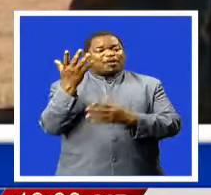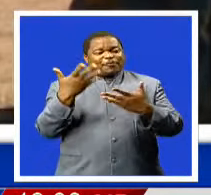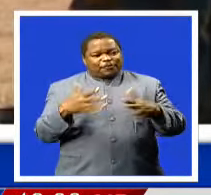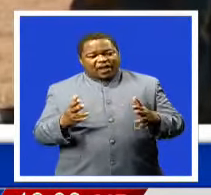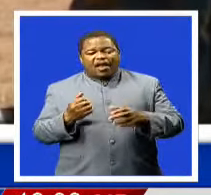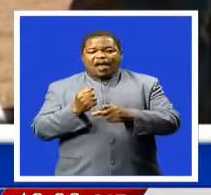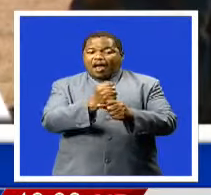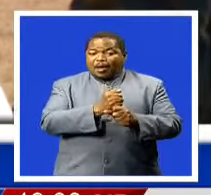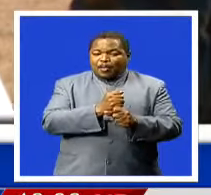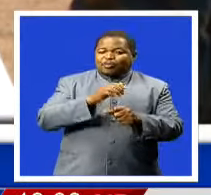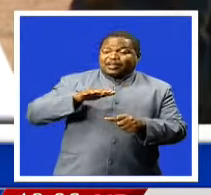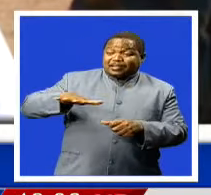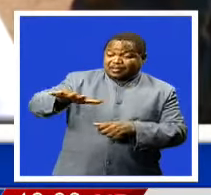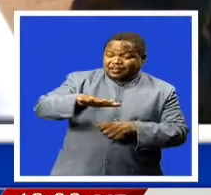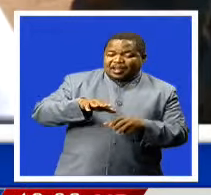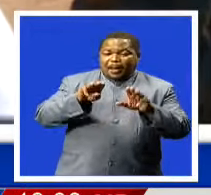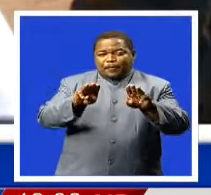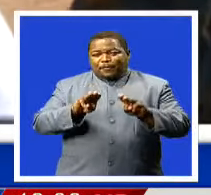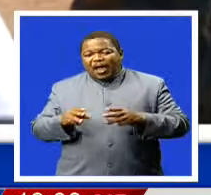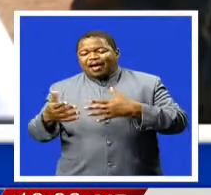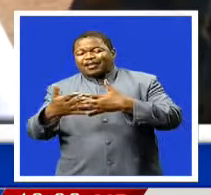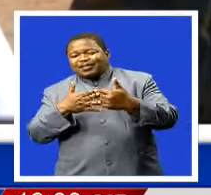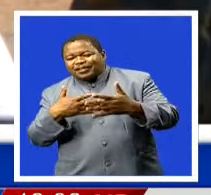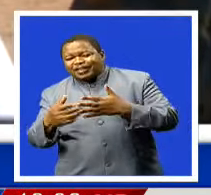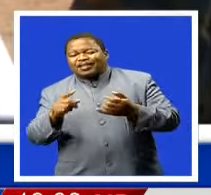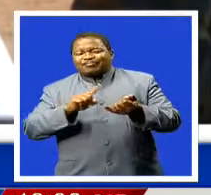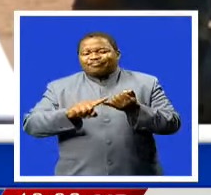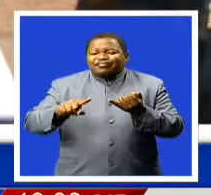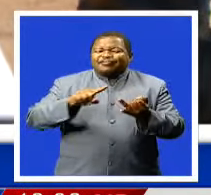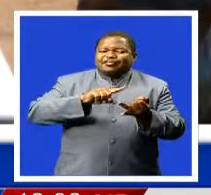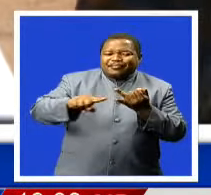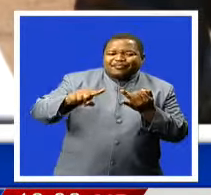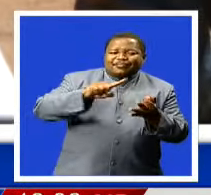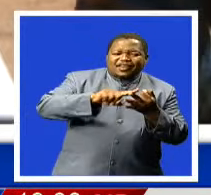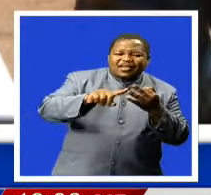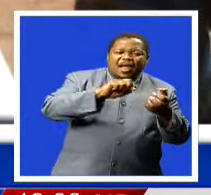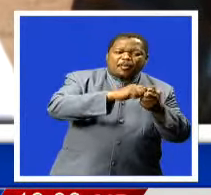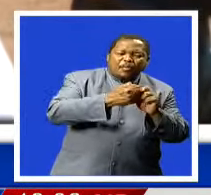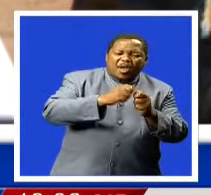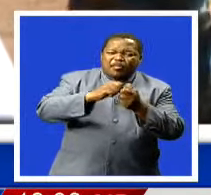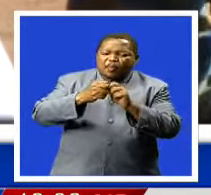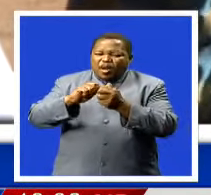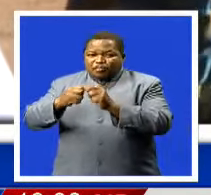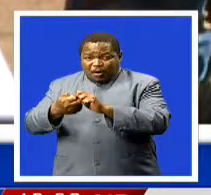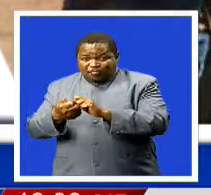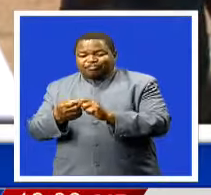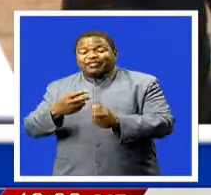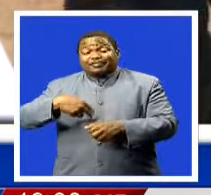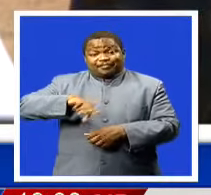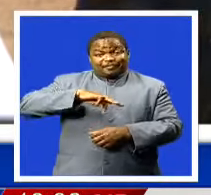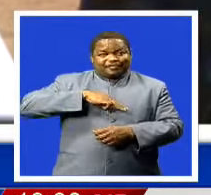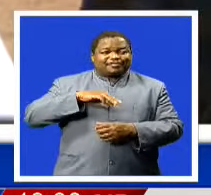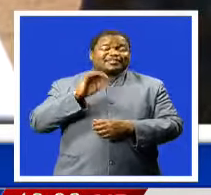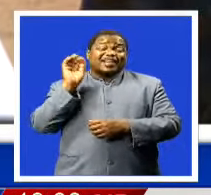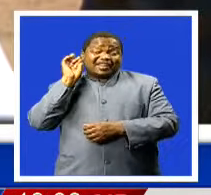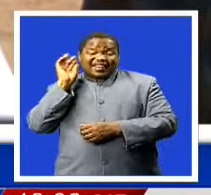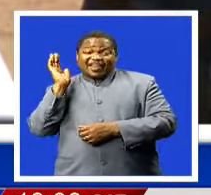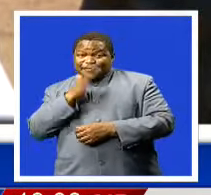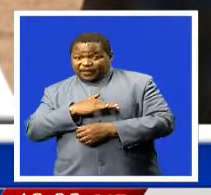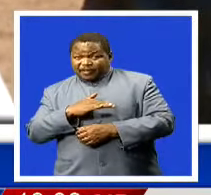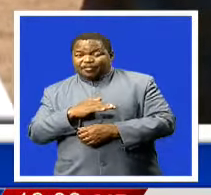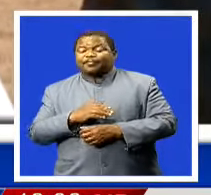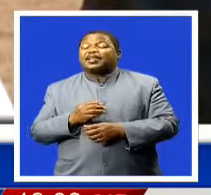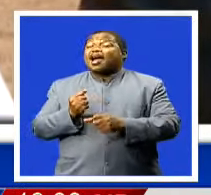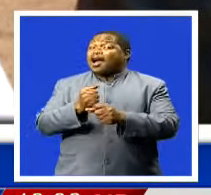kunjena liyakhala lapha nalapha akhalilona kepha kukhala sive bekunene kusho ukuthi awu lapha solo